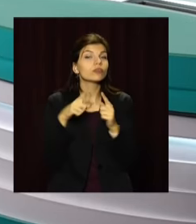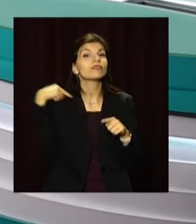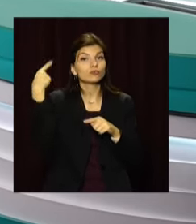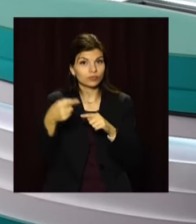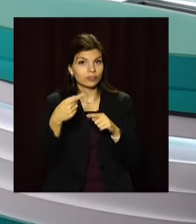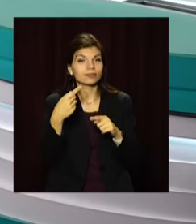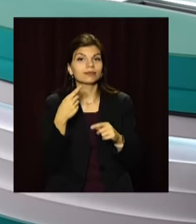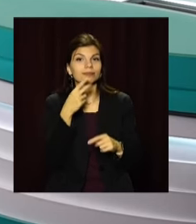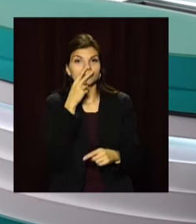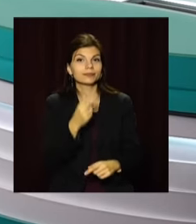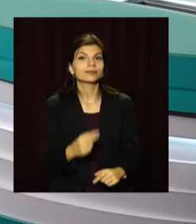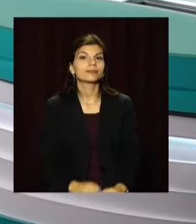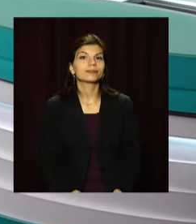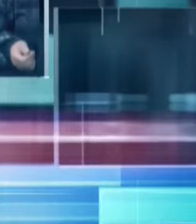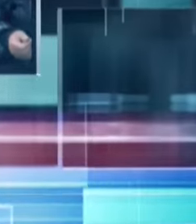наступному ефірі.